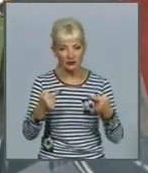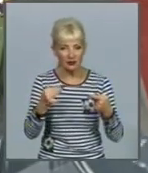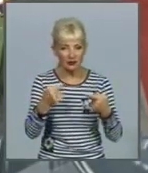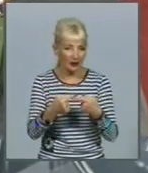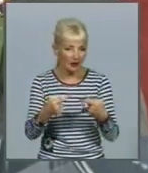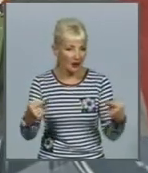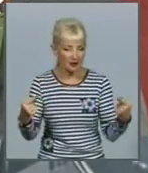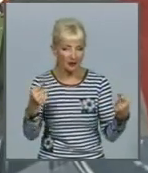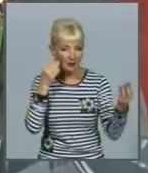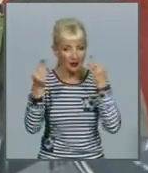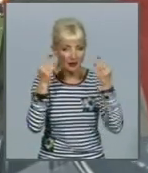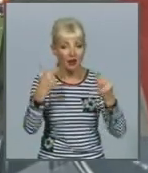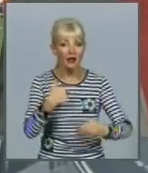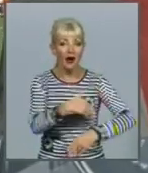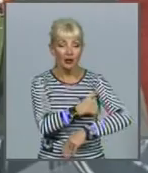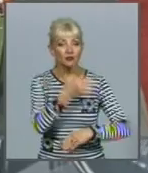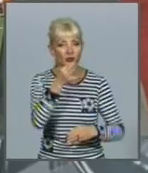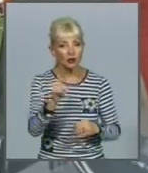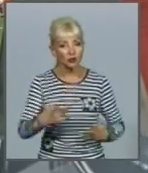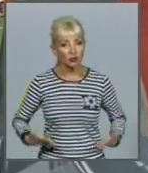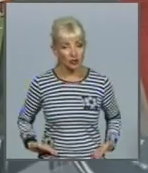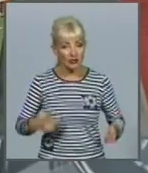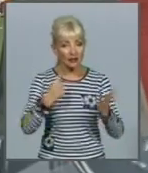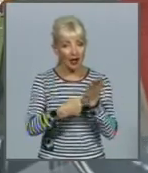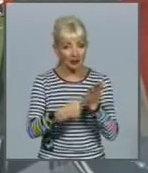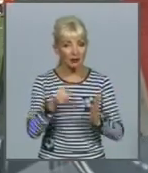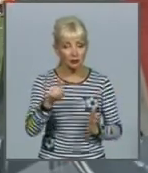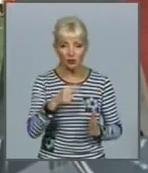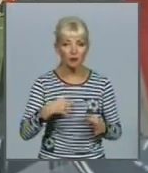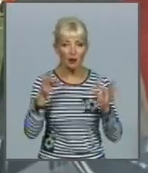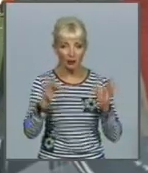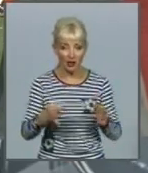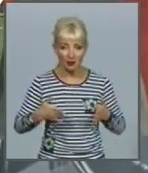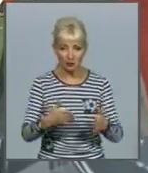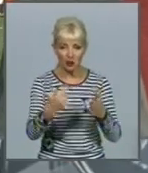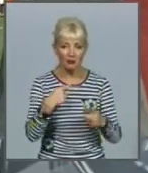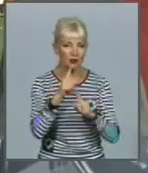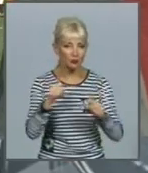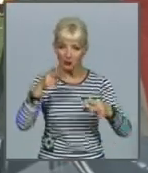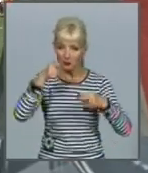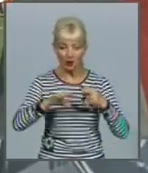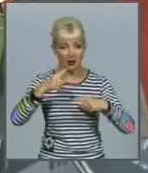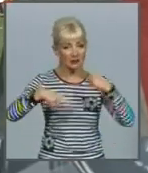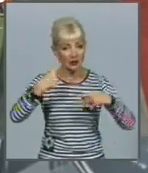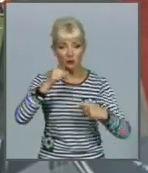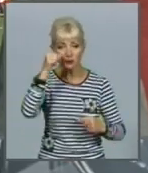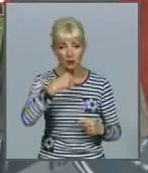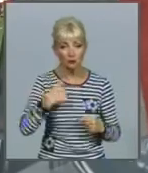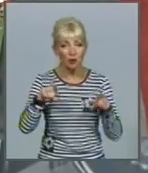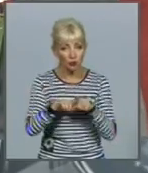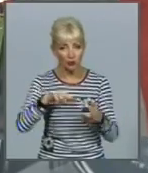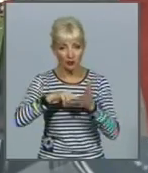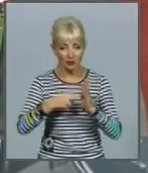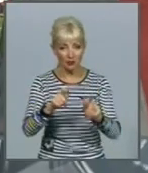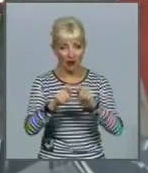что жизнь доказала то, что мы на правильном пути, мы не будем прекращать. И в следующем году мы тоже планируем открытие стадиона. И